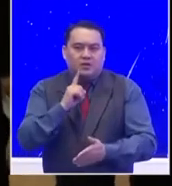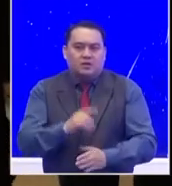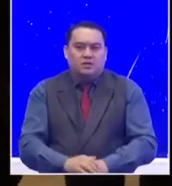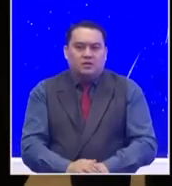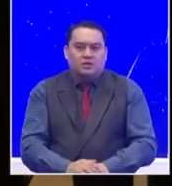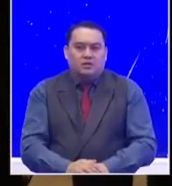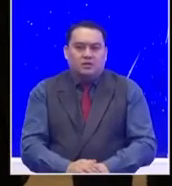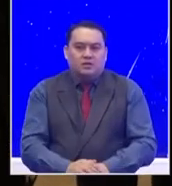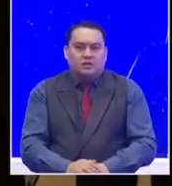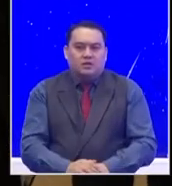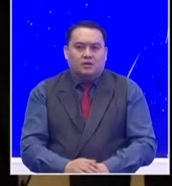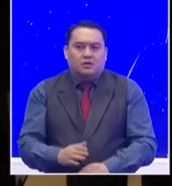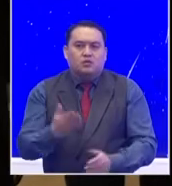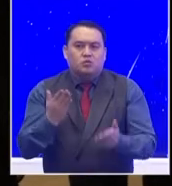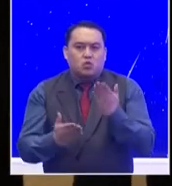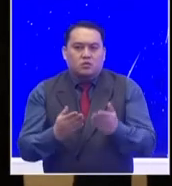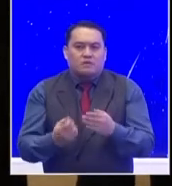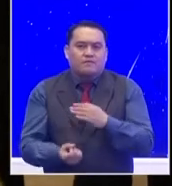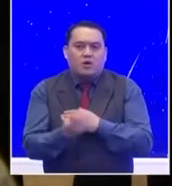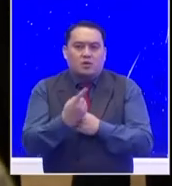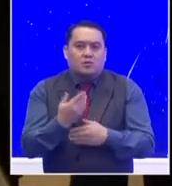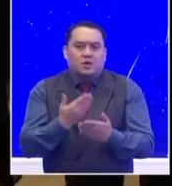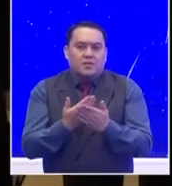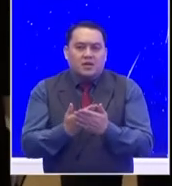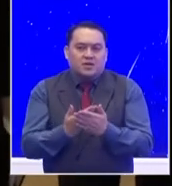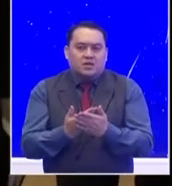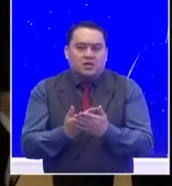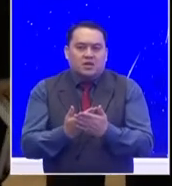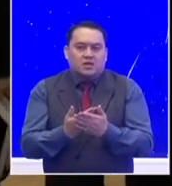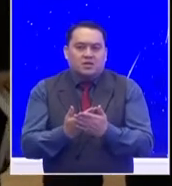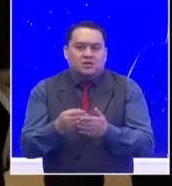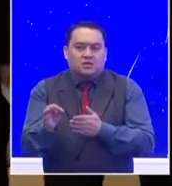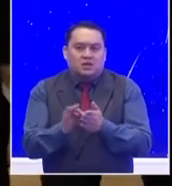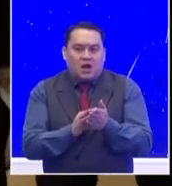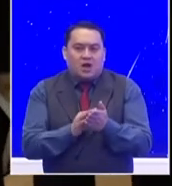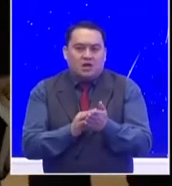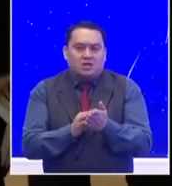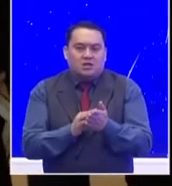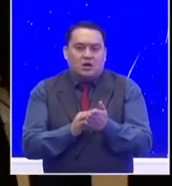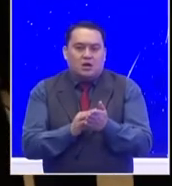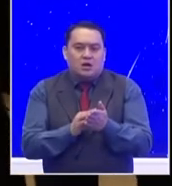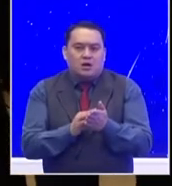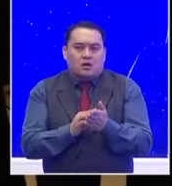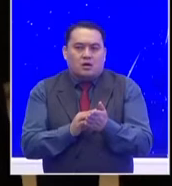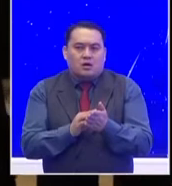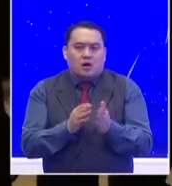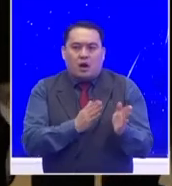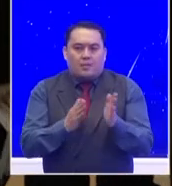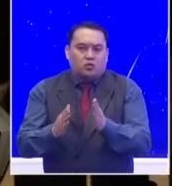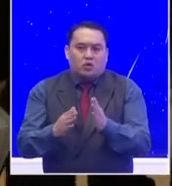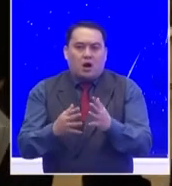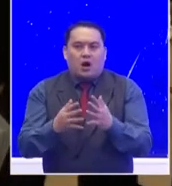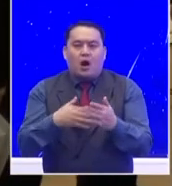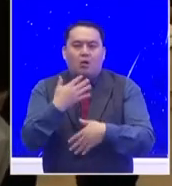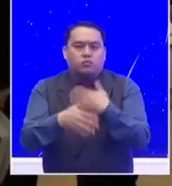Ну, при случае выявления подозрения, если есть, то по этому алгоритму